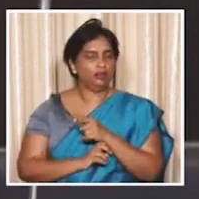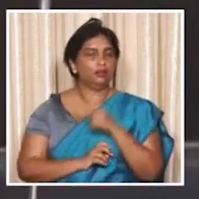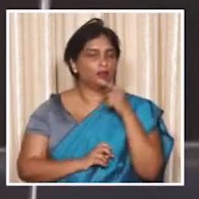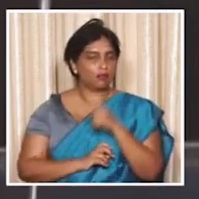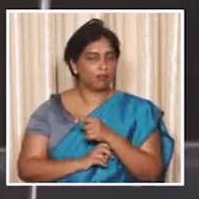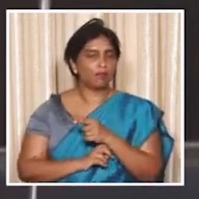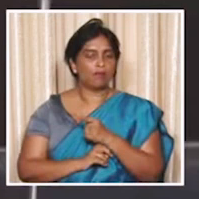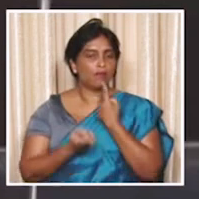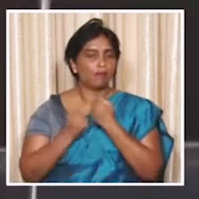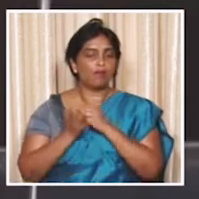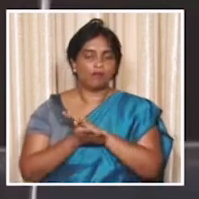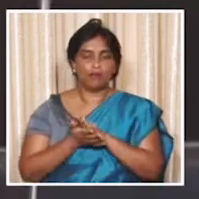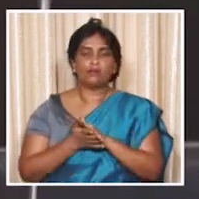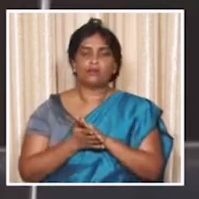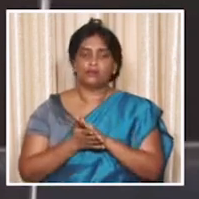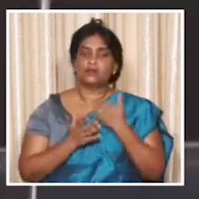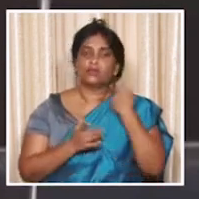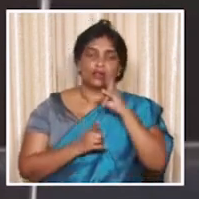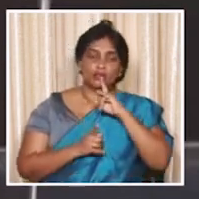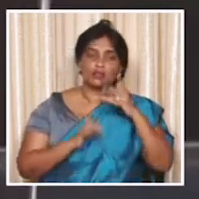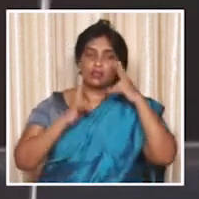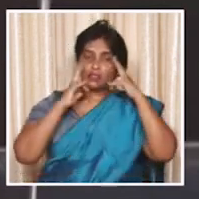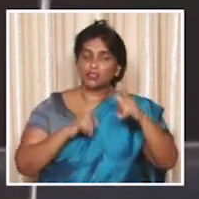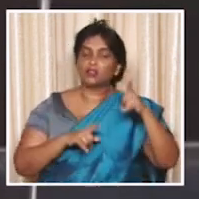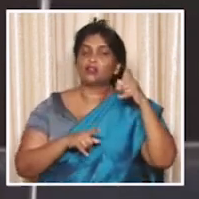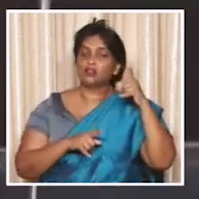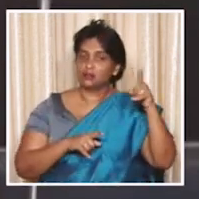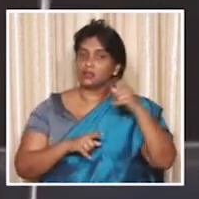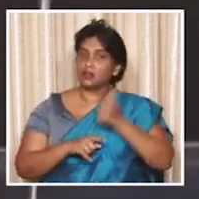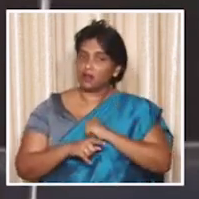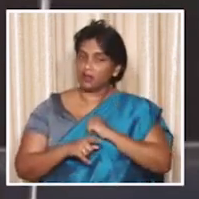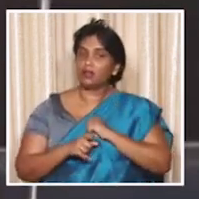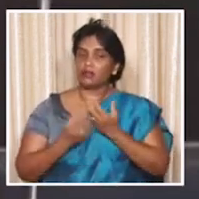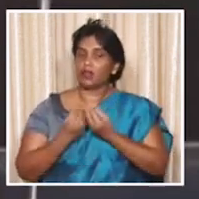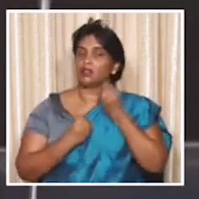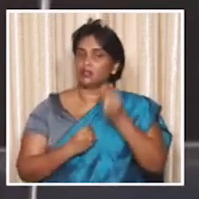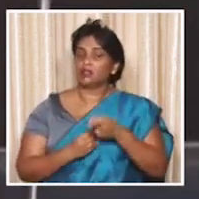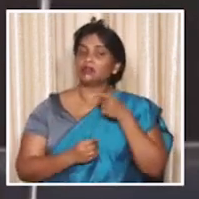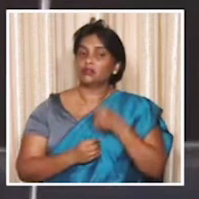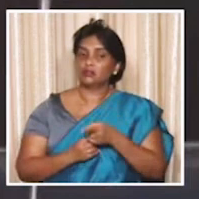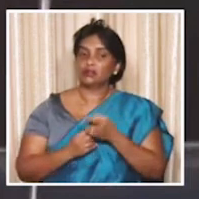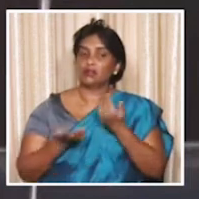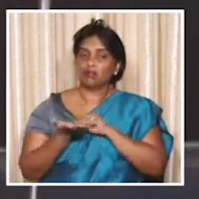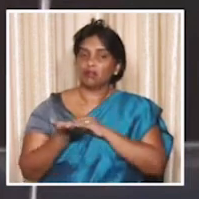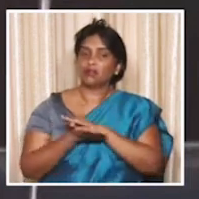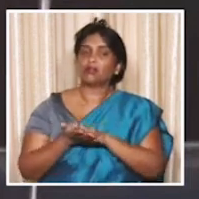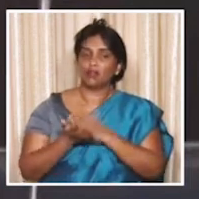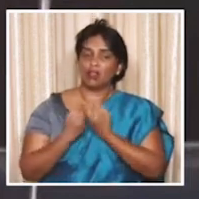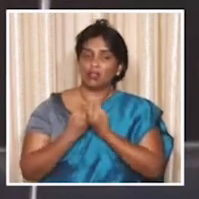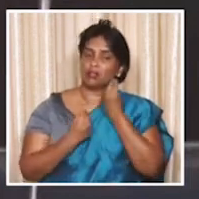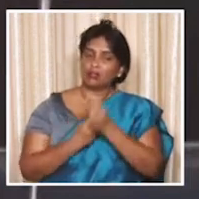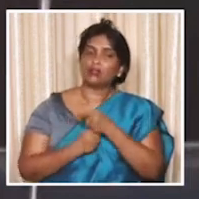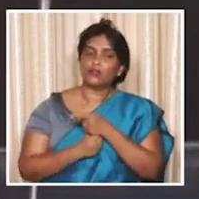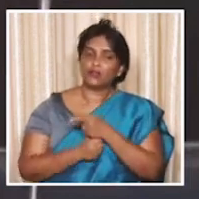ඒක රිනොවේෂන් කරන්න ඕනේ ඒ සල්ලිත් මම කතා කරලා සවුදි අරේබියා යාලා කැමැති ඒක ලබා දෙන්න ඒක රිනොවේට් කරන්න අපි මුදල් ලබා